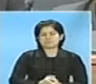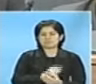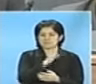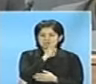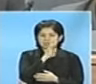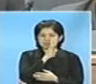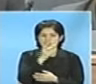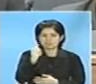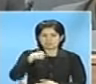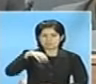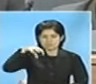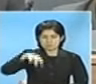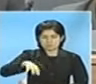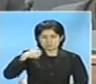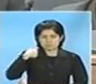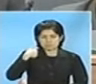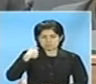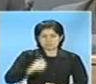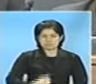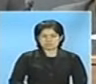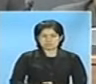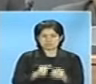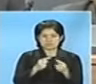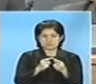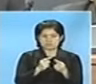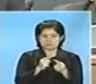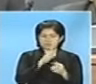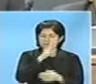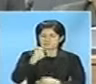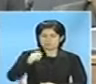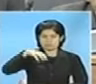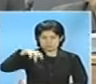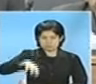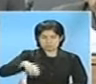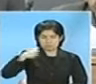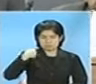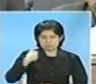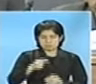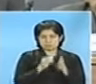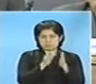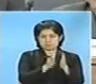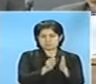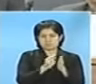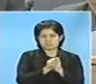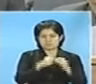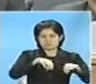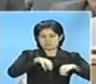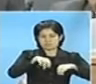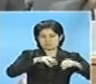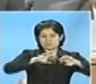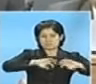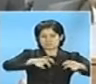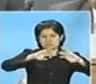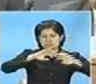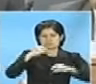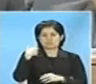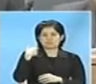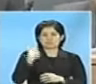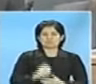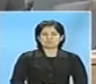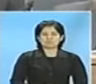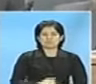ยจะต้องได้รับความเห็นชอบจากฝ่ายนิติบัญญัติหรือฝ่ายบริหารความเป็นอิส